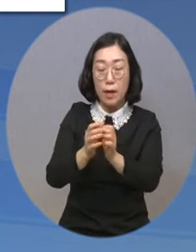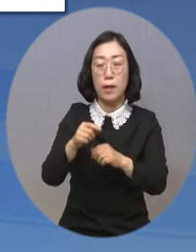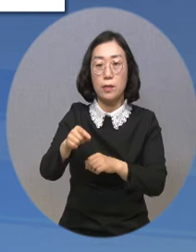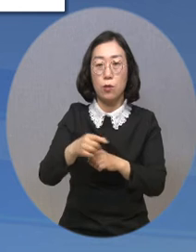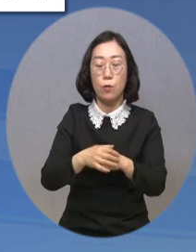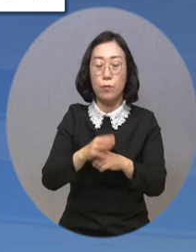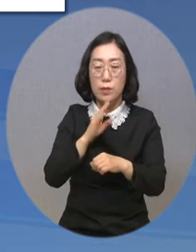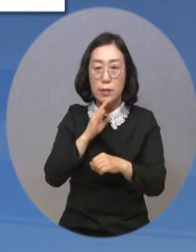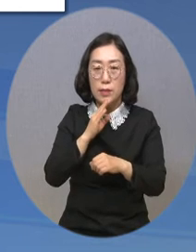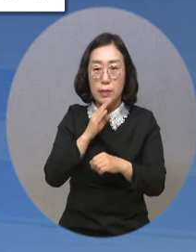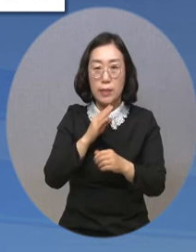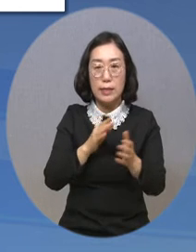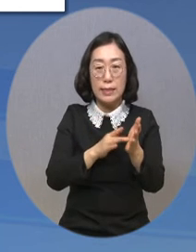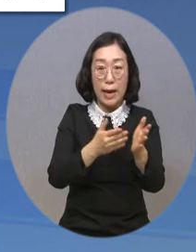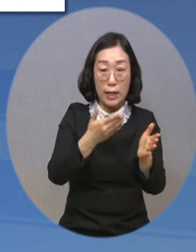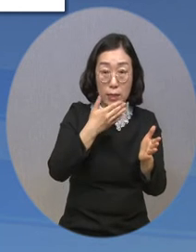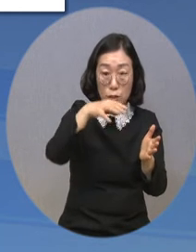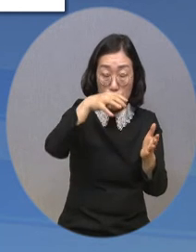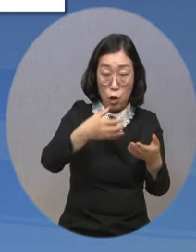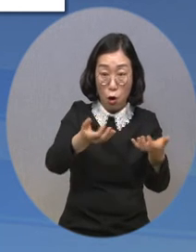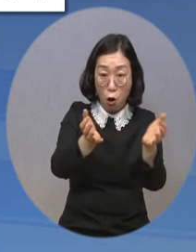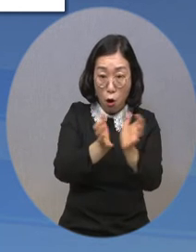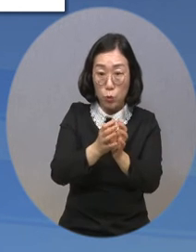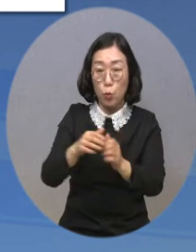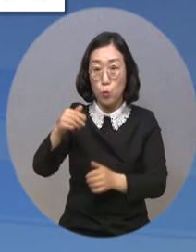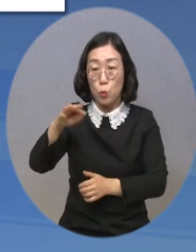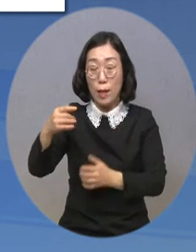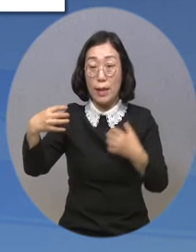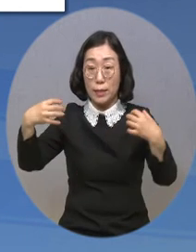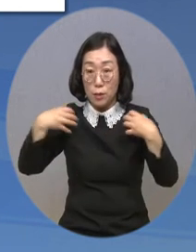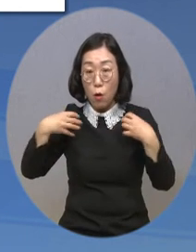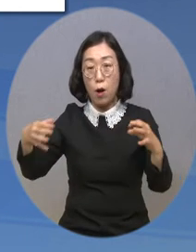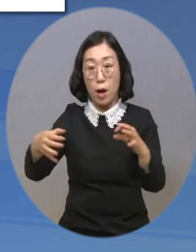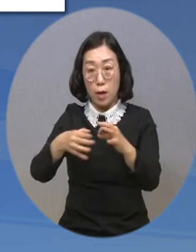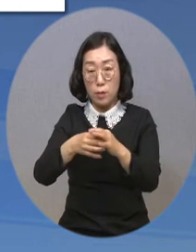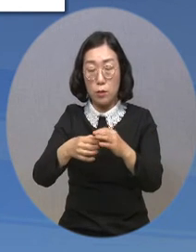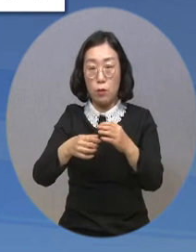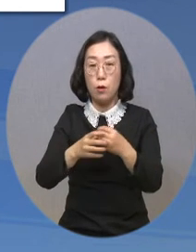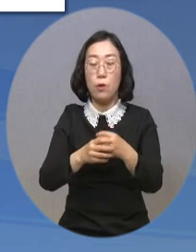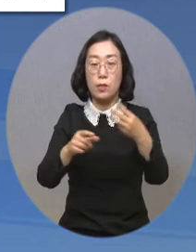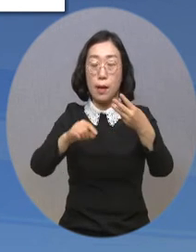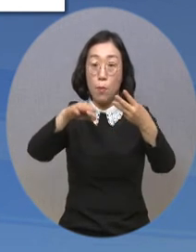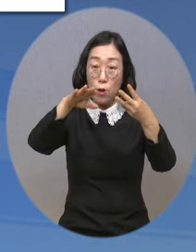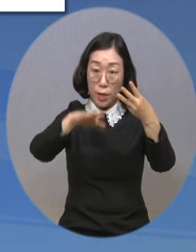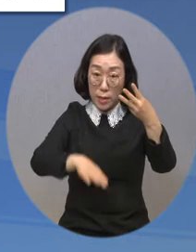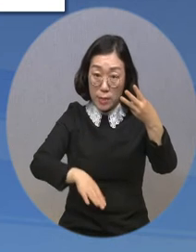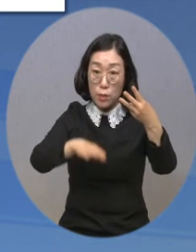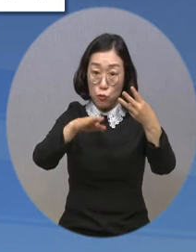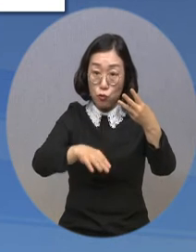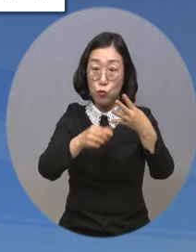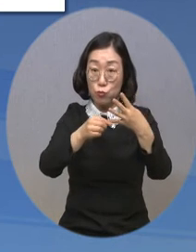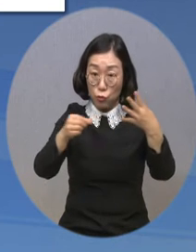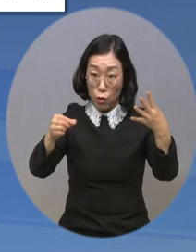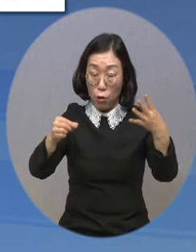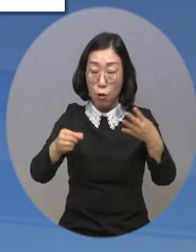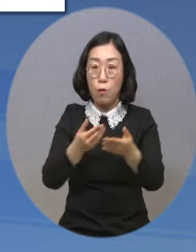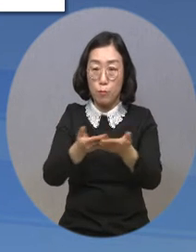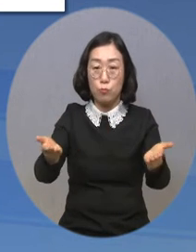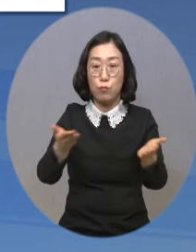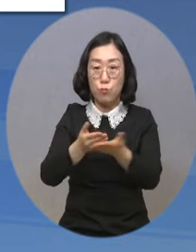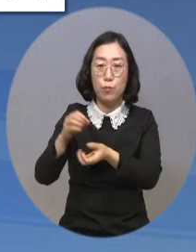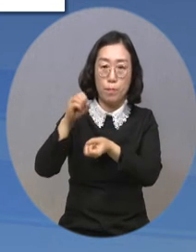비상현장지원팀은 식약처와 조달청 등과 합의를 거쳐 3월 넷째 주부터 필요 물량을 반영하기로 했습니다.